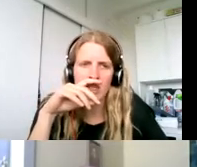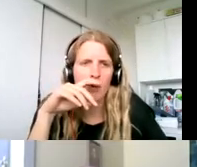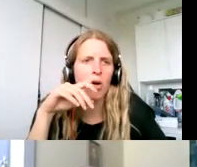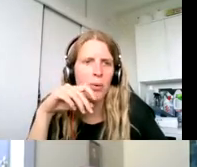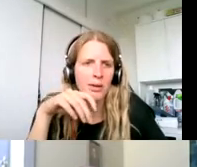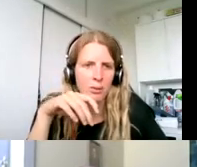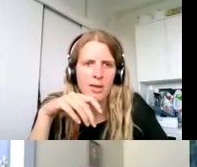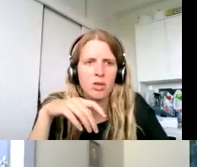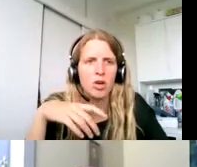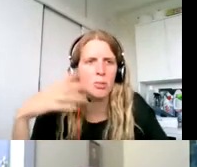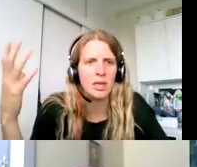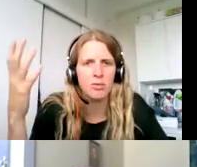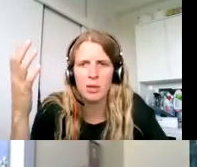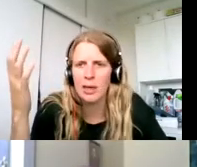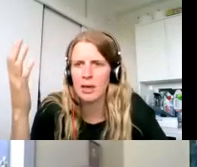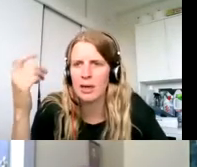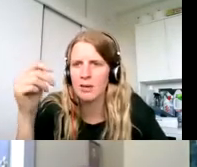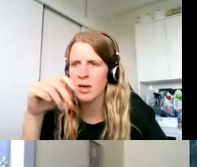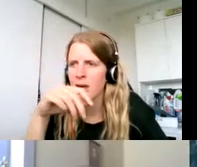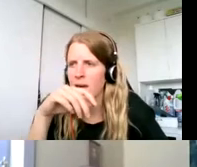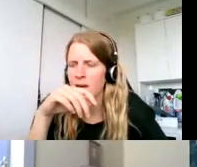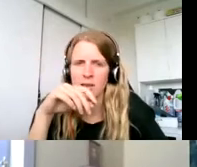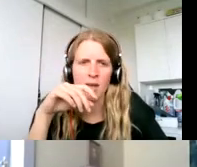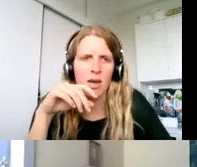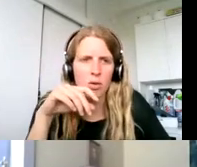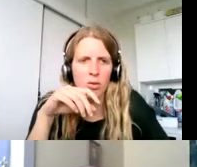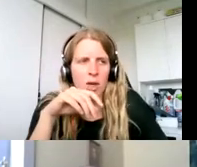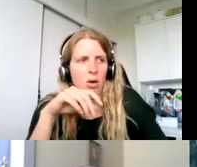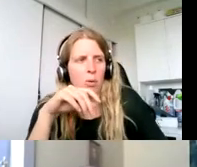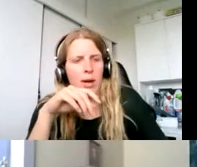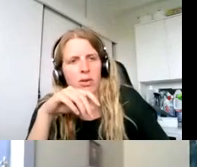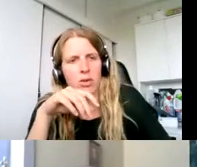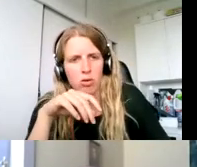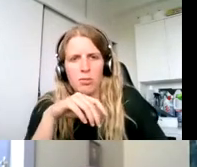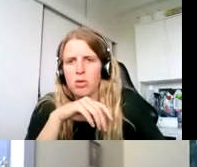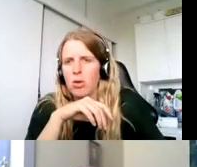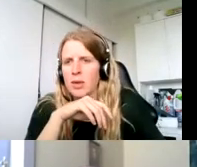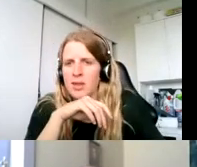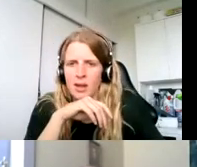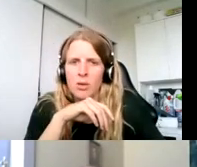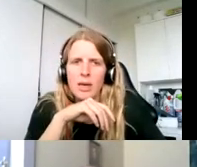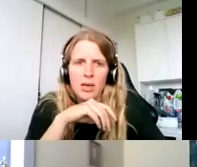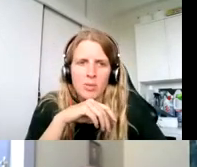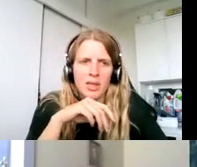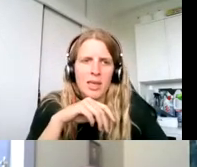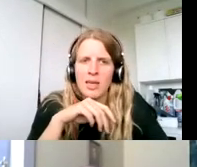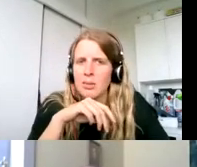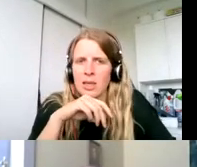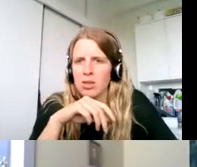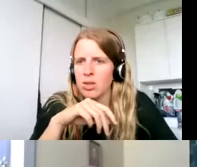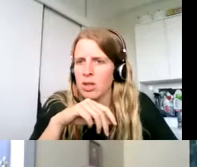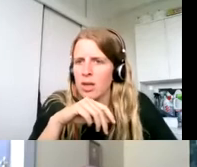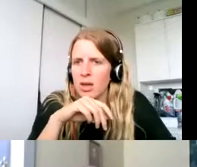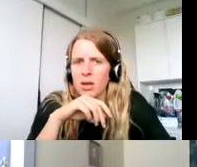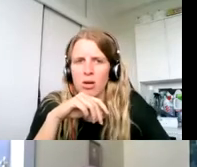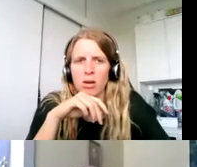een situatie. Maar we hopen altijd wel dat ze open zijn voor redelijkheid. En dat je zeker niet al je werk van de zomer moet opeens gaan annuleren omdat er één